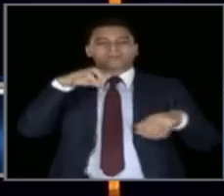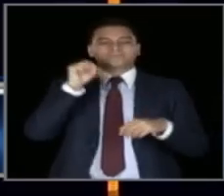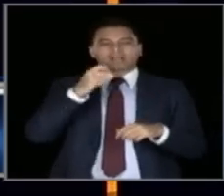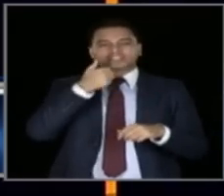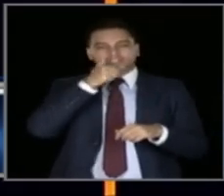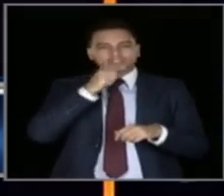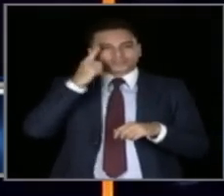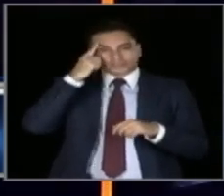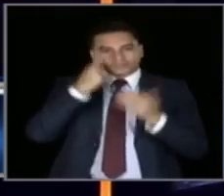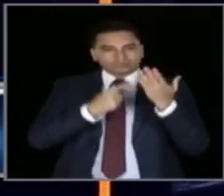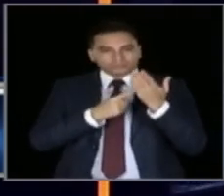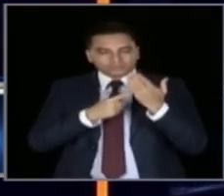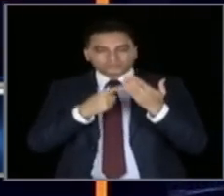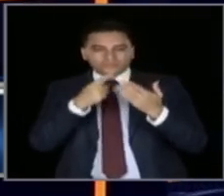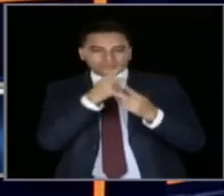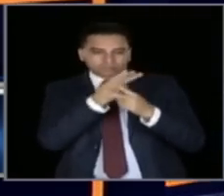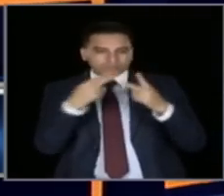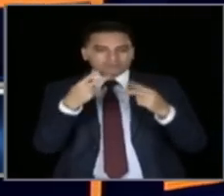هي؟